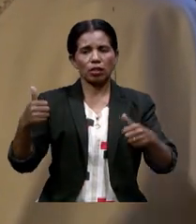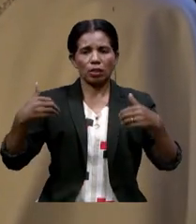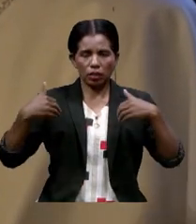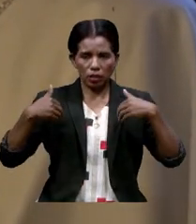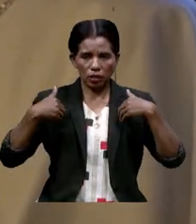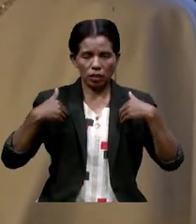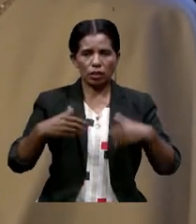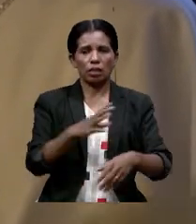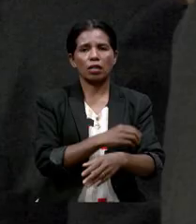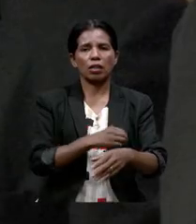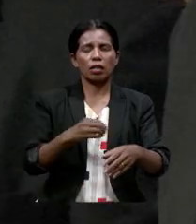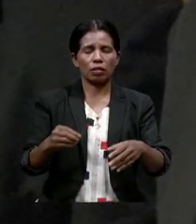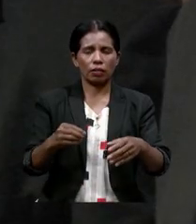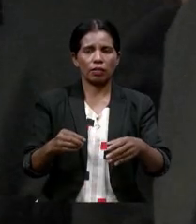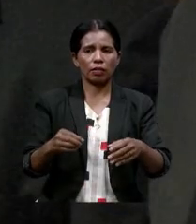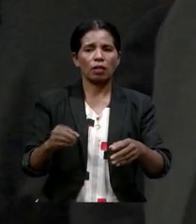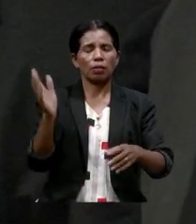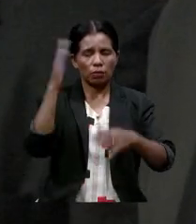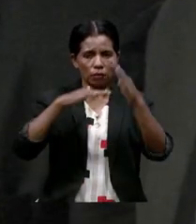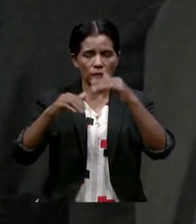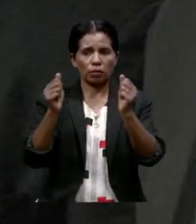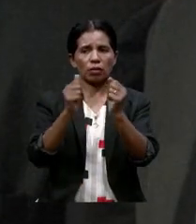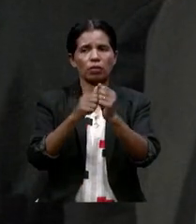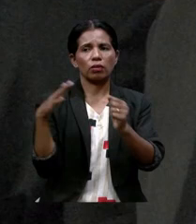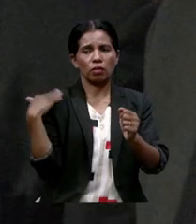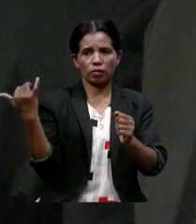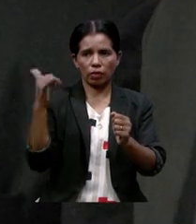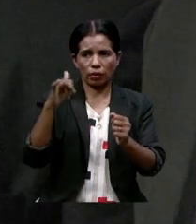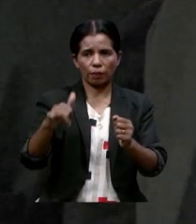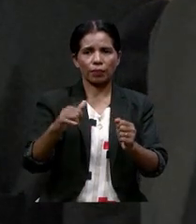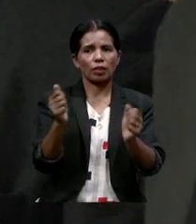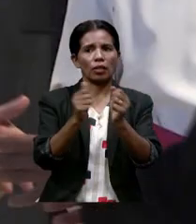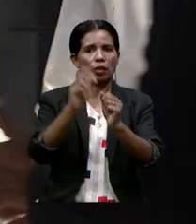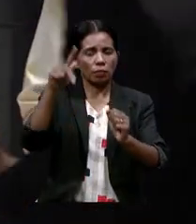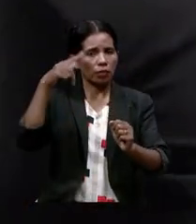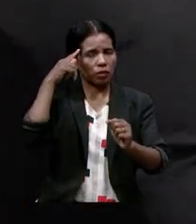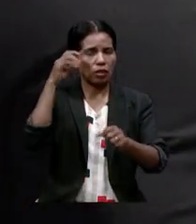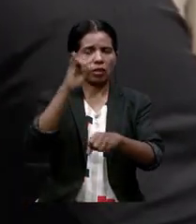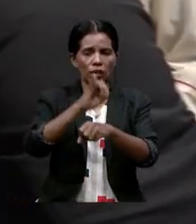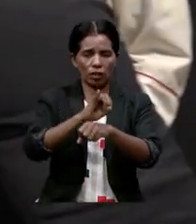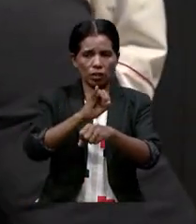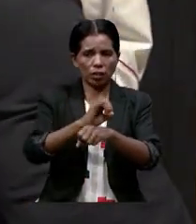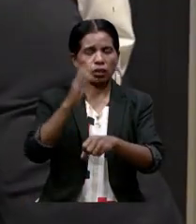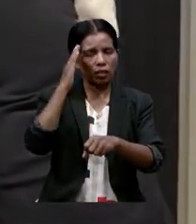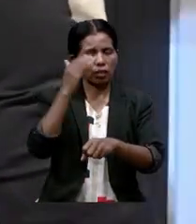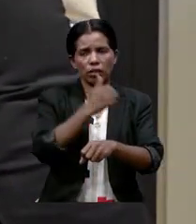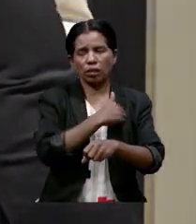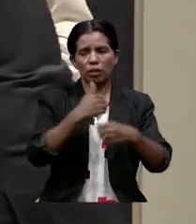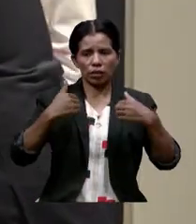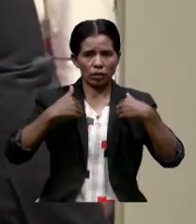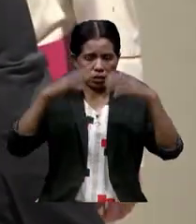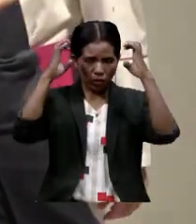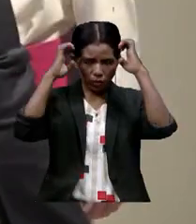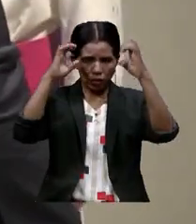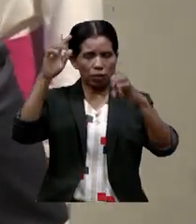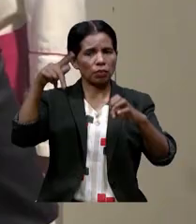odio vingança entre jovens sira. Iha aspeto politiko igreja considera sidau kiha edukasaun